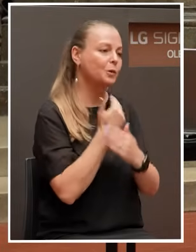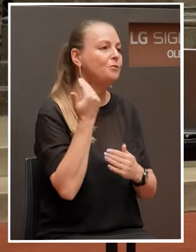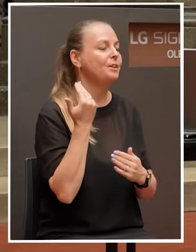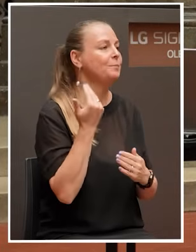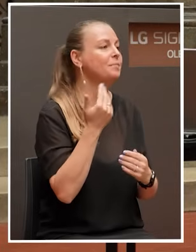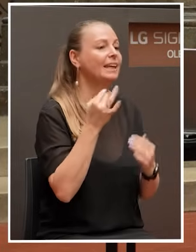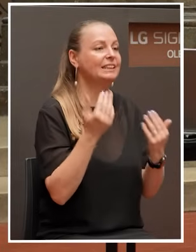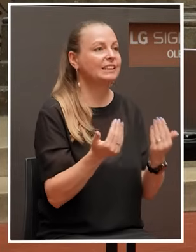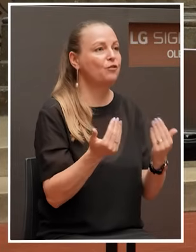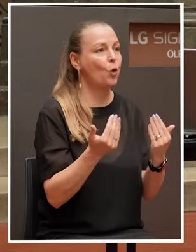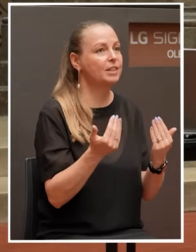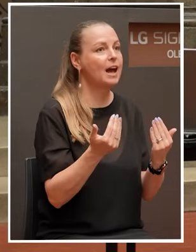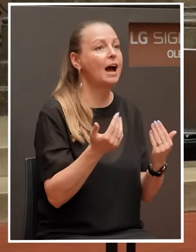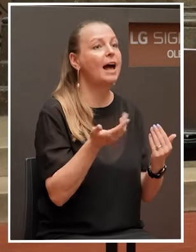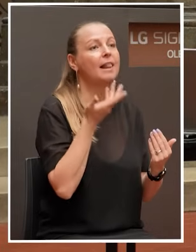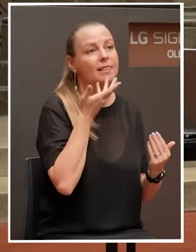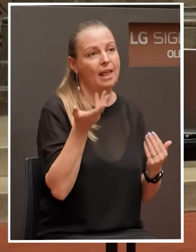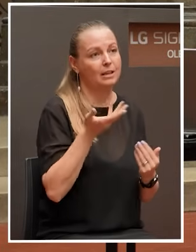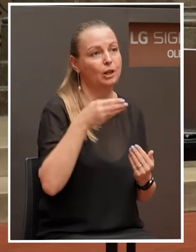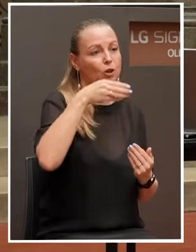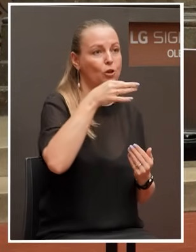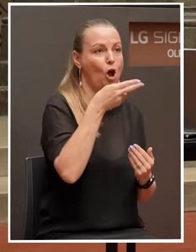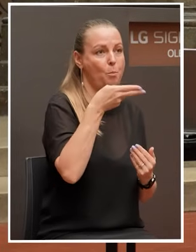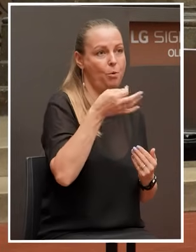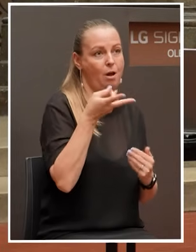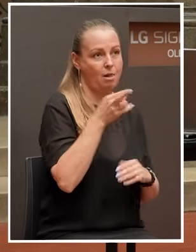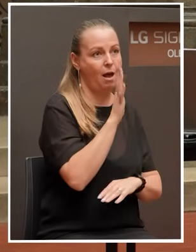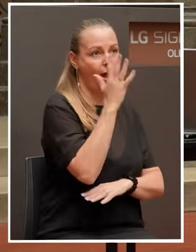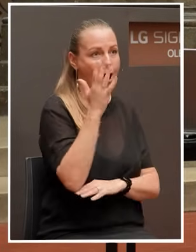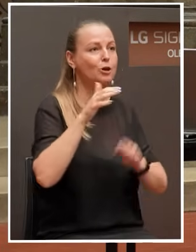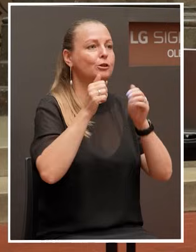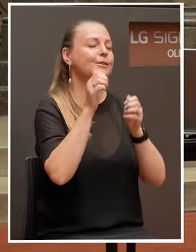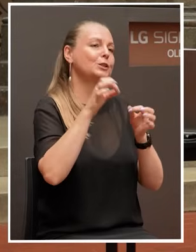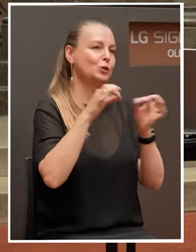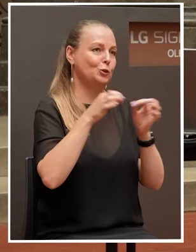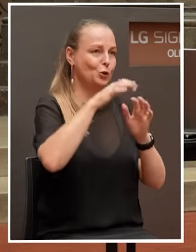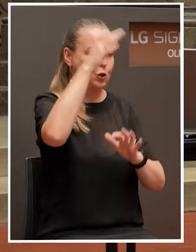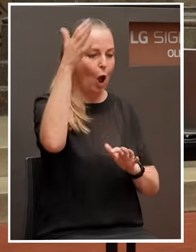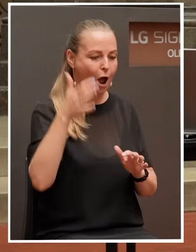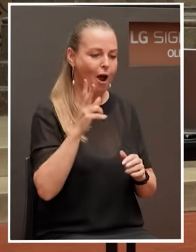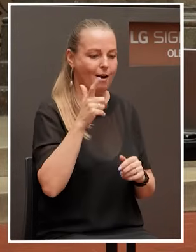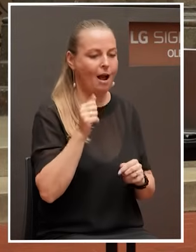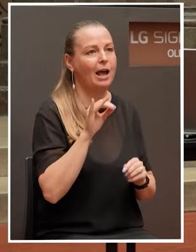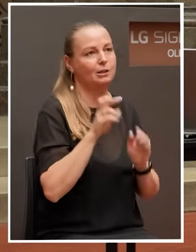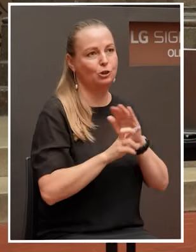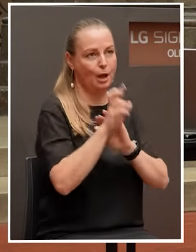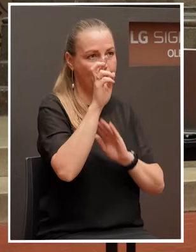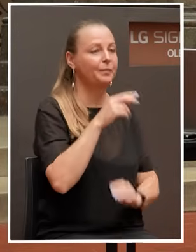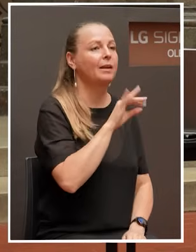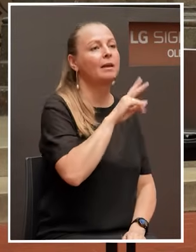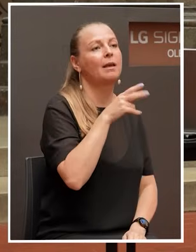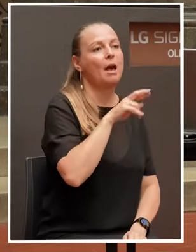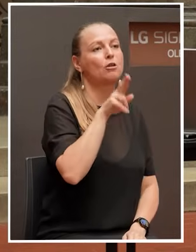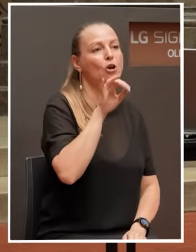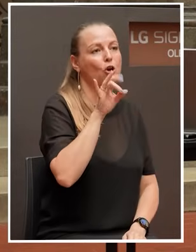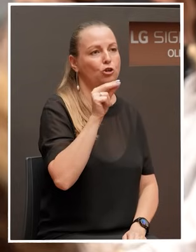И сегодня лекция «Тополя, стога, собора» серии Клода Моне 1890-х годов прочитает Илья Доронченков,